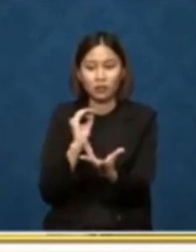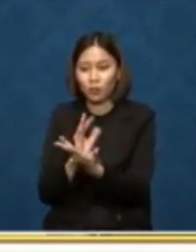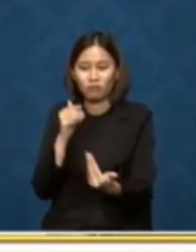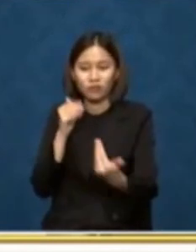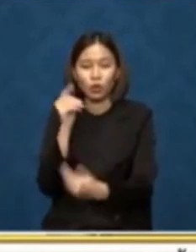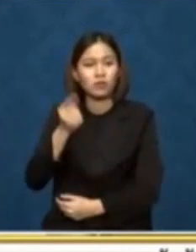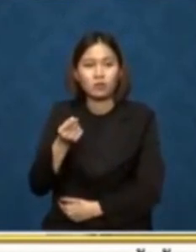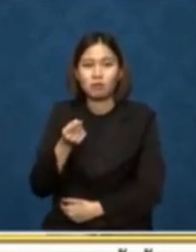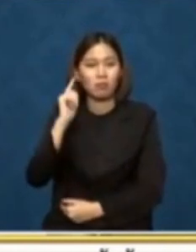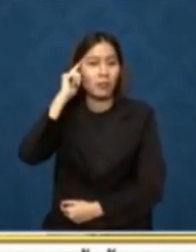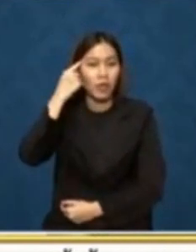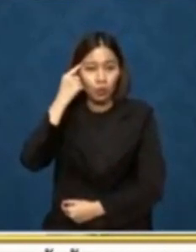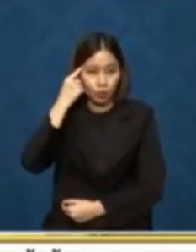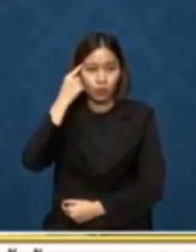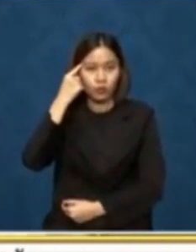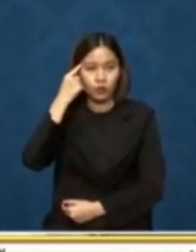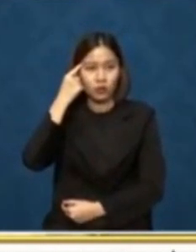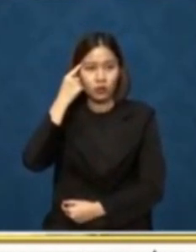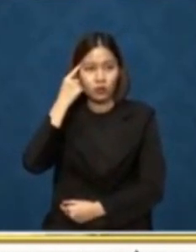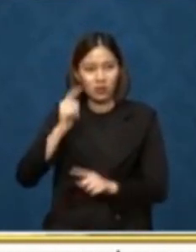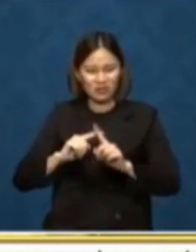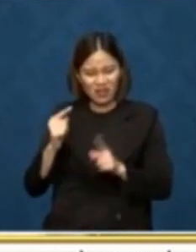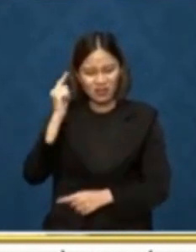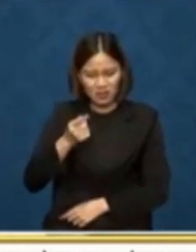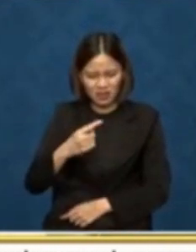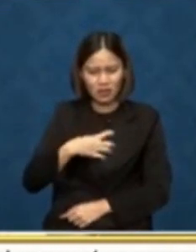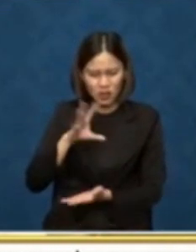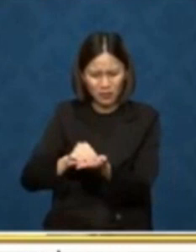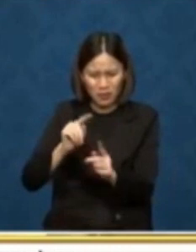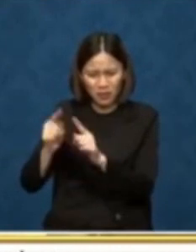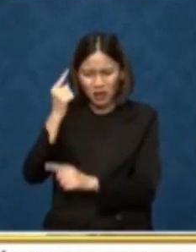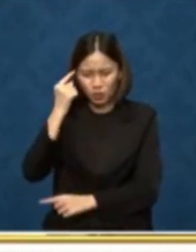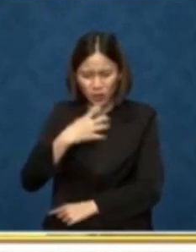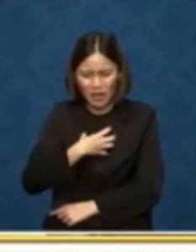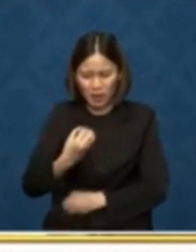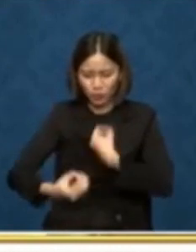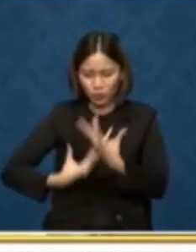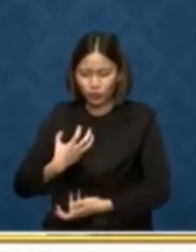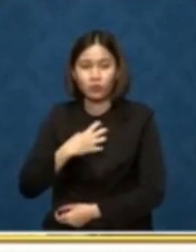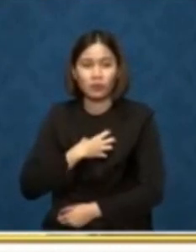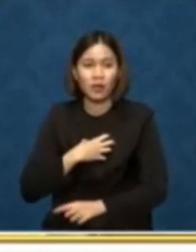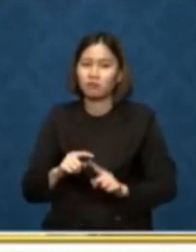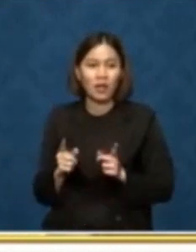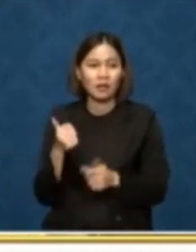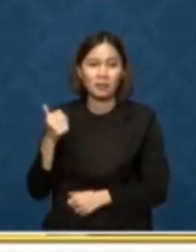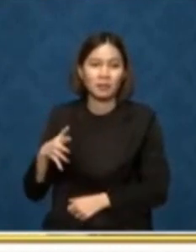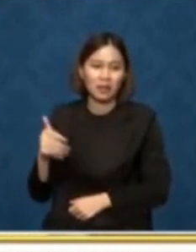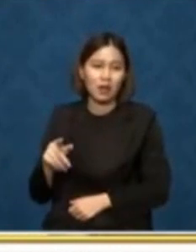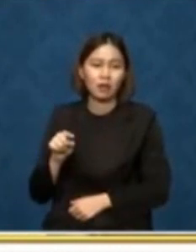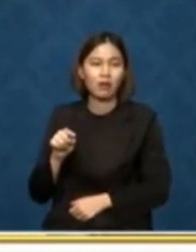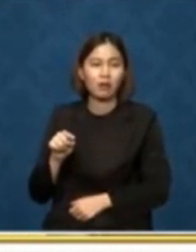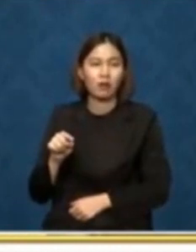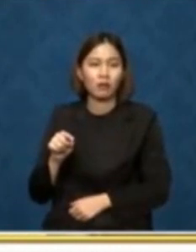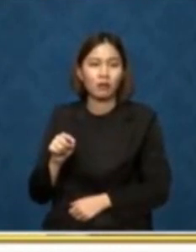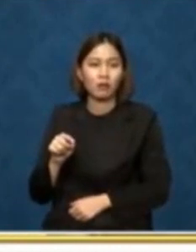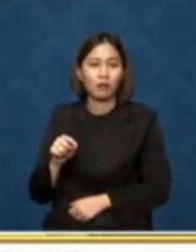ได้รับผลกระทบโดยตรงเนี่ยไม่รับรับรู้ทั้งๆที่ตัวเองอยากจะรู้ทั้งที่ตัวเองอยากจะเสนอความเห็นแต่ก็ไม่